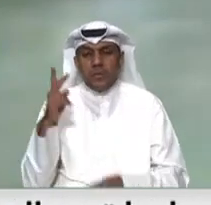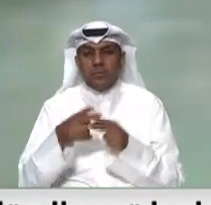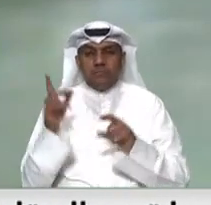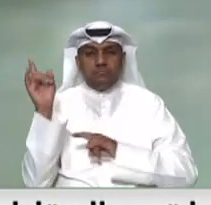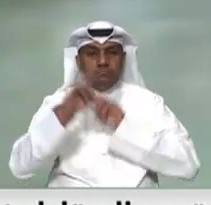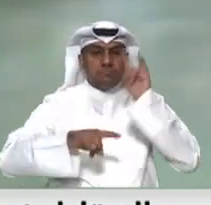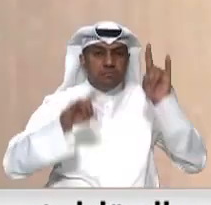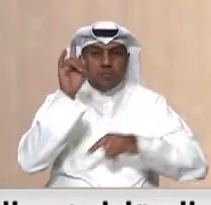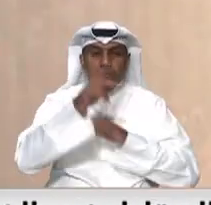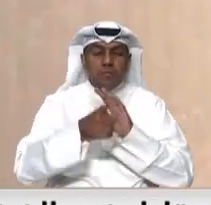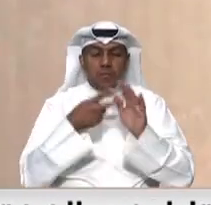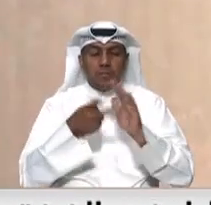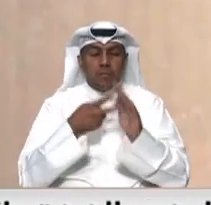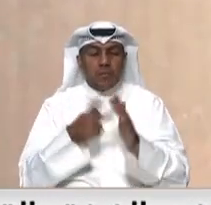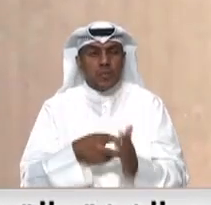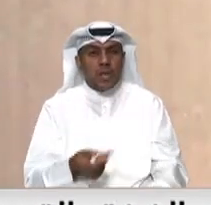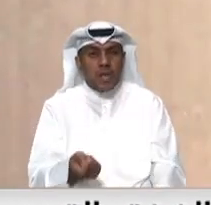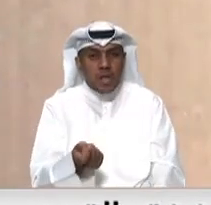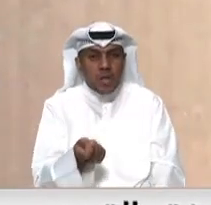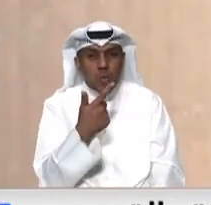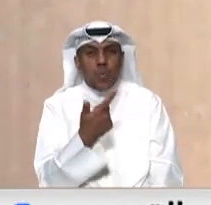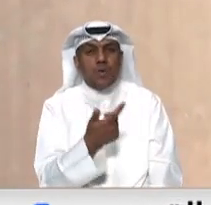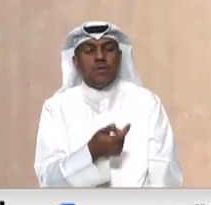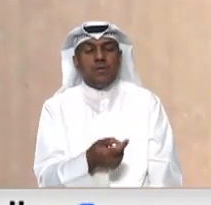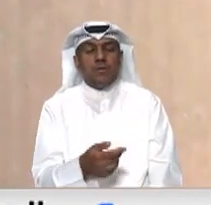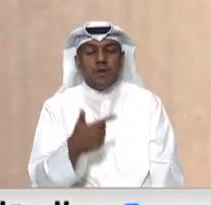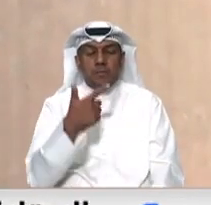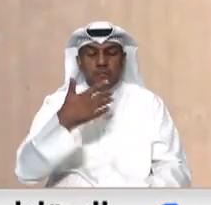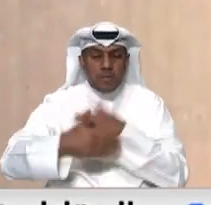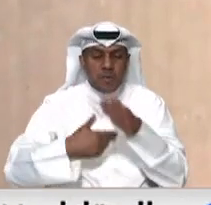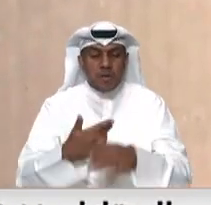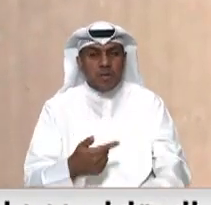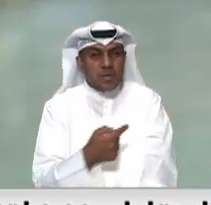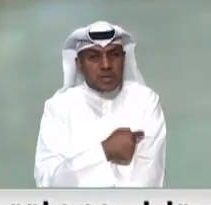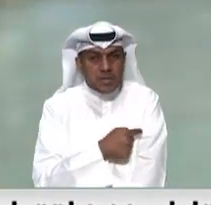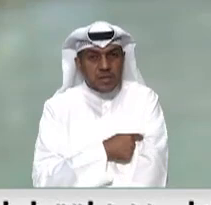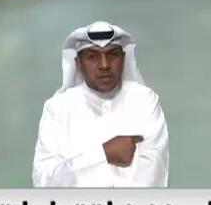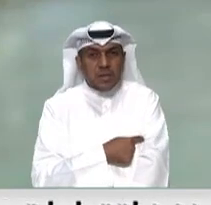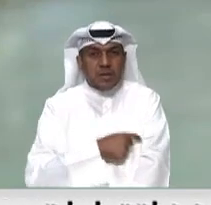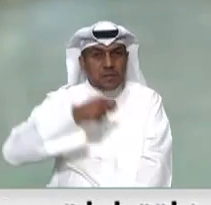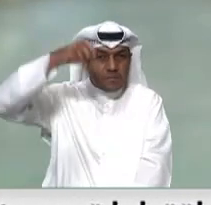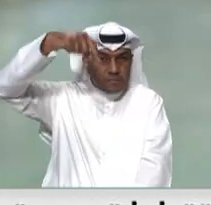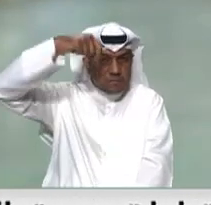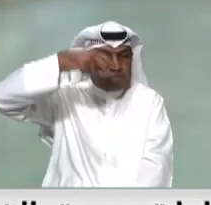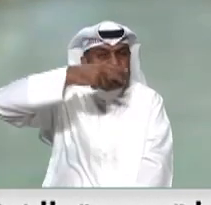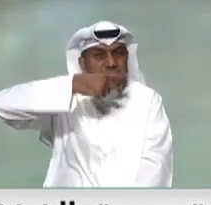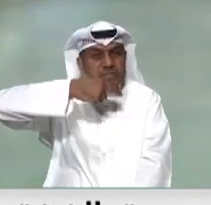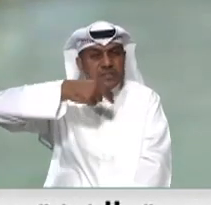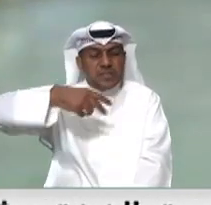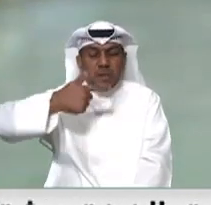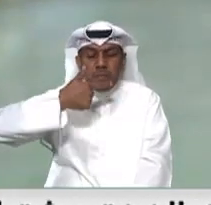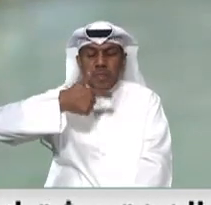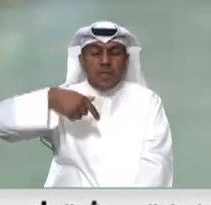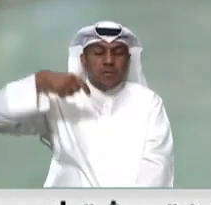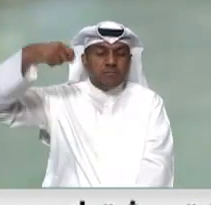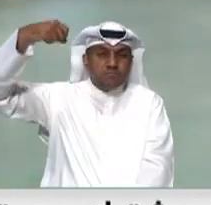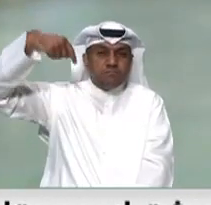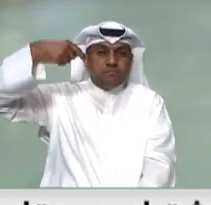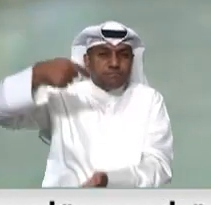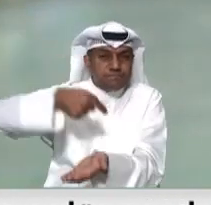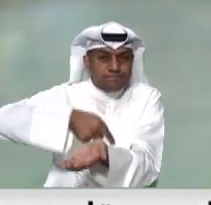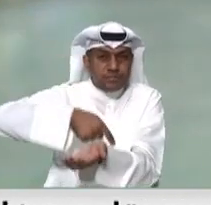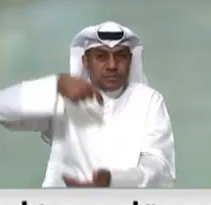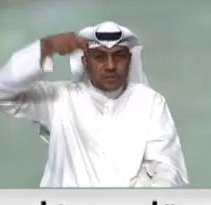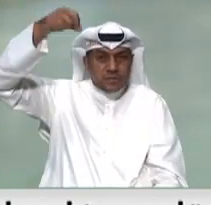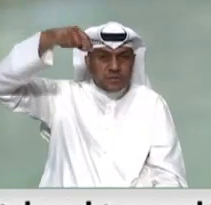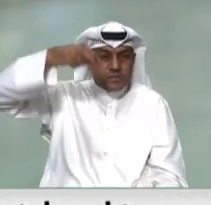والمستلزمات الطبية. هذا حقيقة هو ما نريده الآن في وزارة الصحة. نشكر دولة الكويت